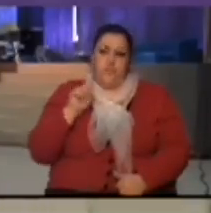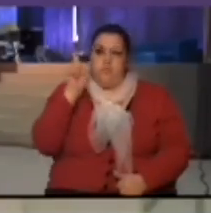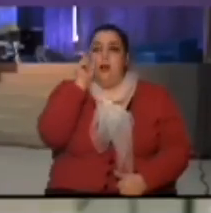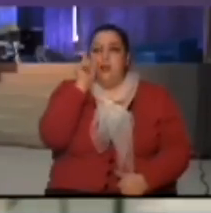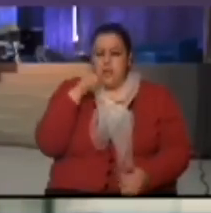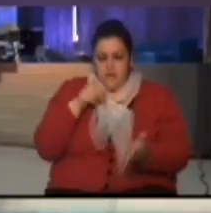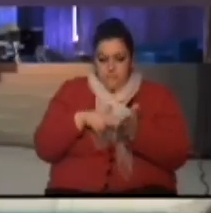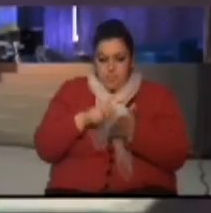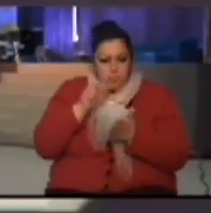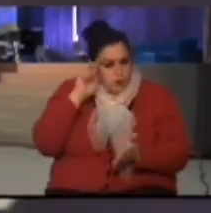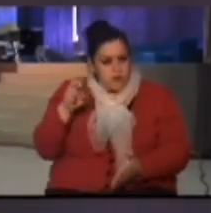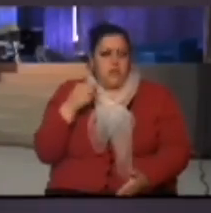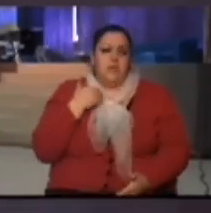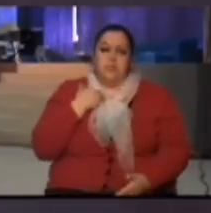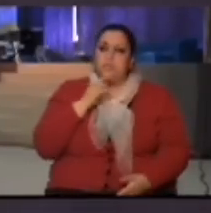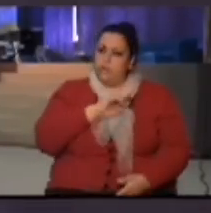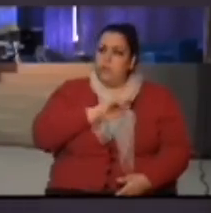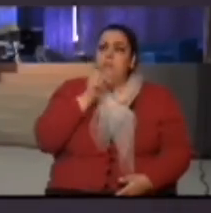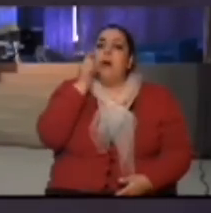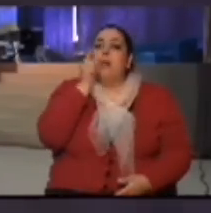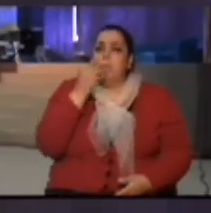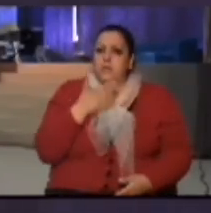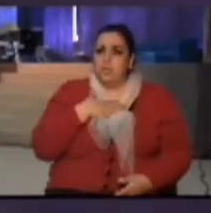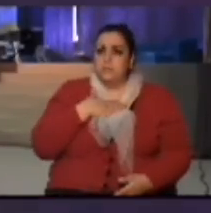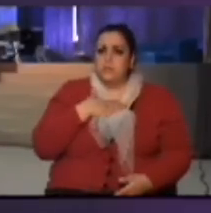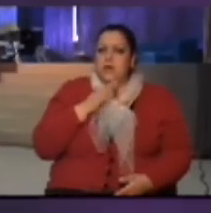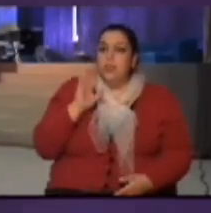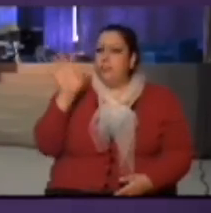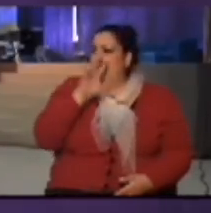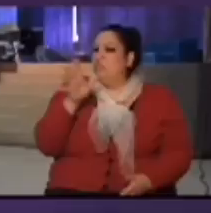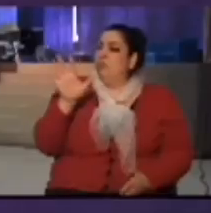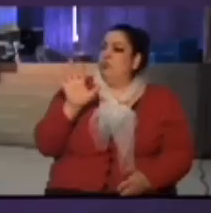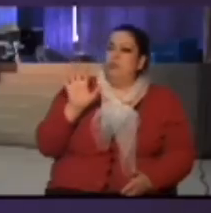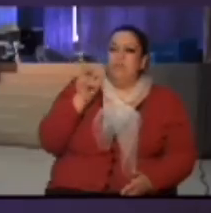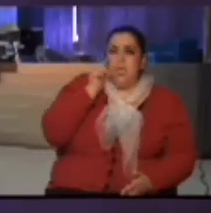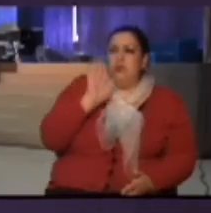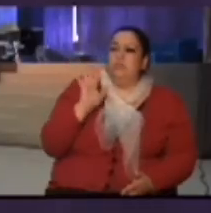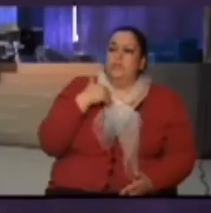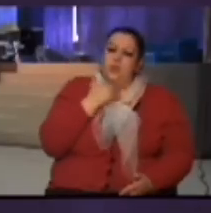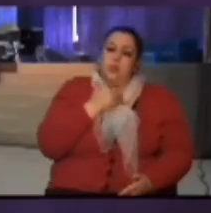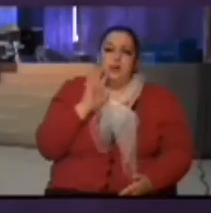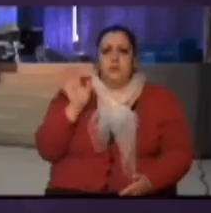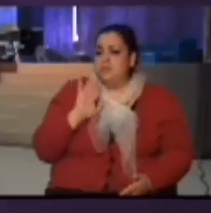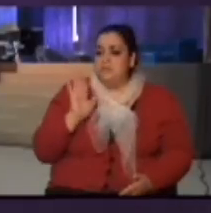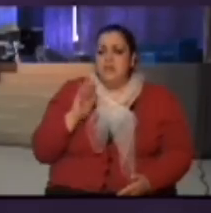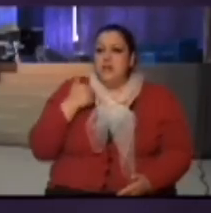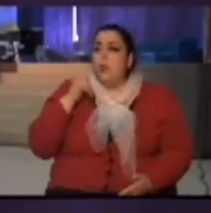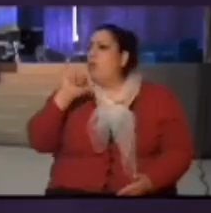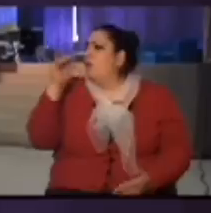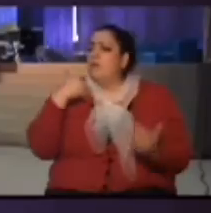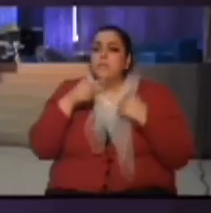ես ազգասեր եմ, ես հայրենասեր եմ, ես ինձ այդպես համարում եմ, իմ ընտանիքը